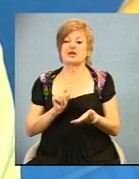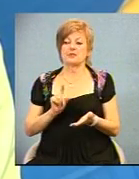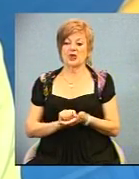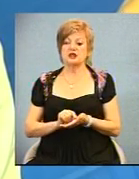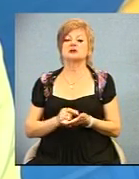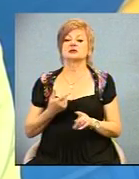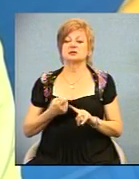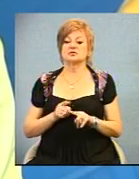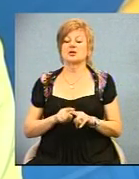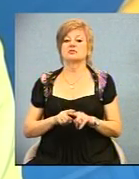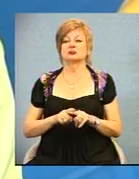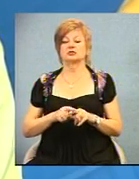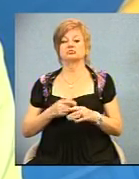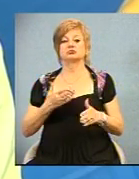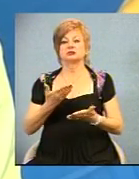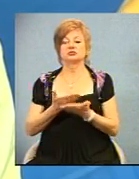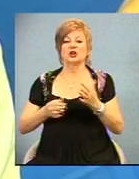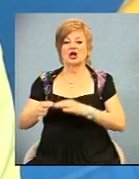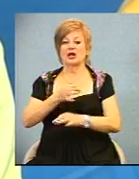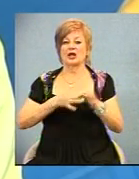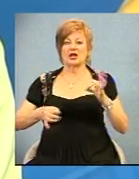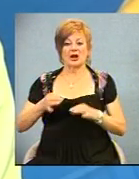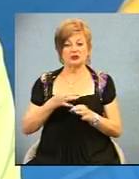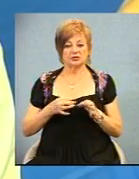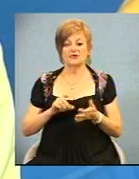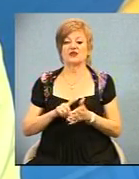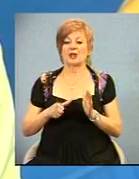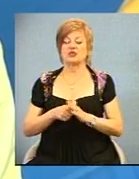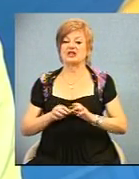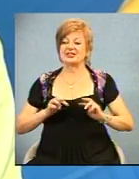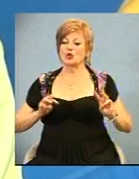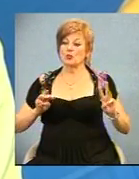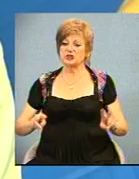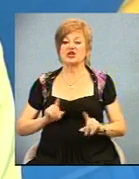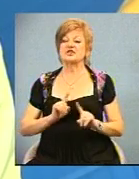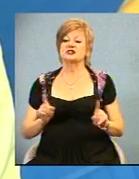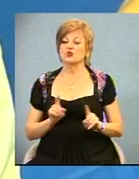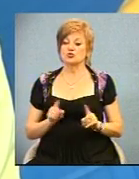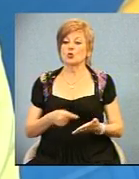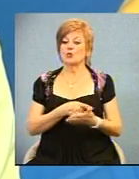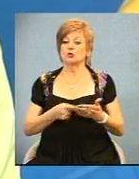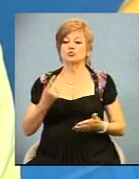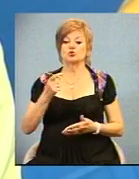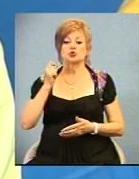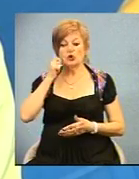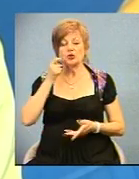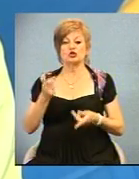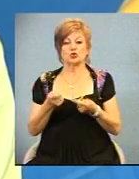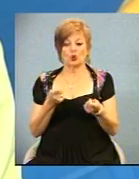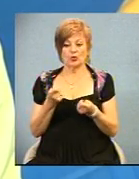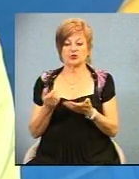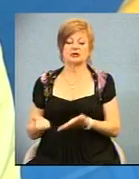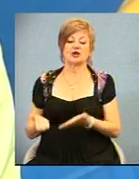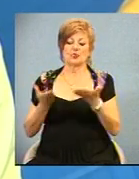створення Ради прем'єрів. Про це йшлося на урочистому засіданні Кабінету міністрів. Щоб відзначити 100-річчя українського уряду, запросили